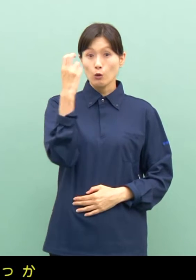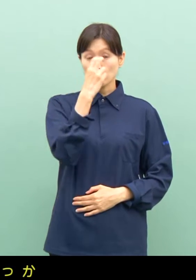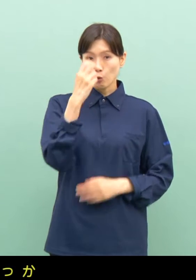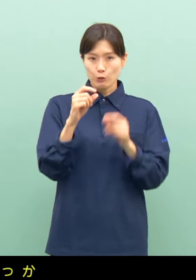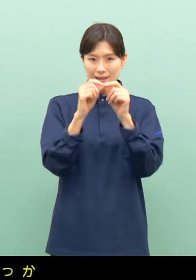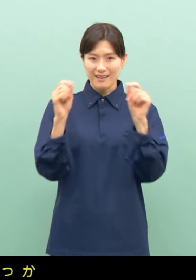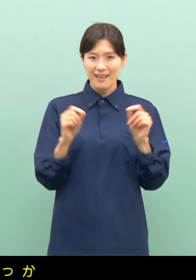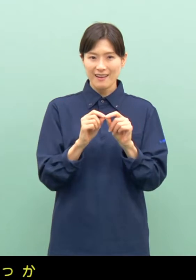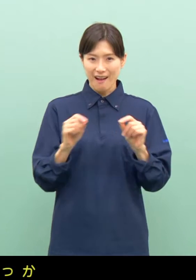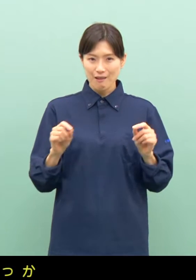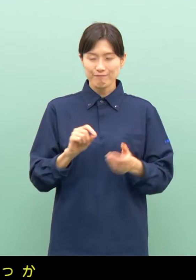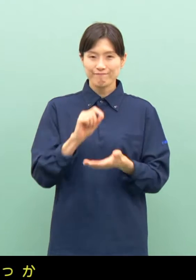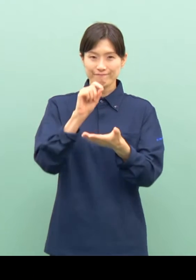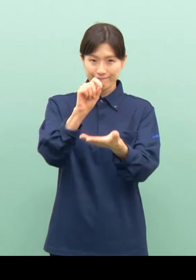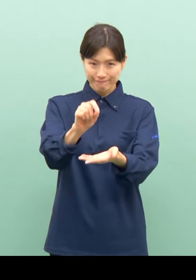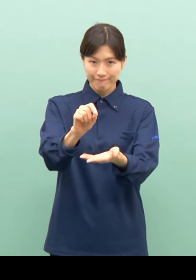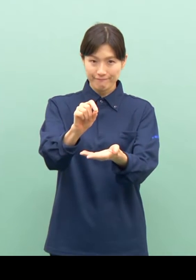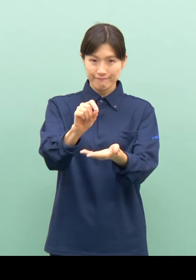調査結果が出ているよ。